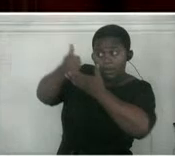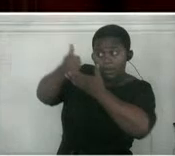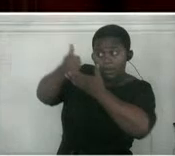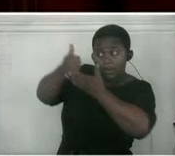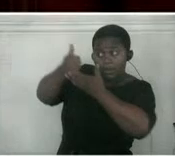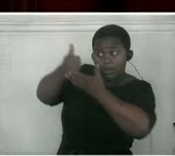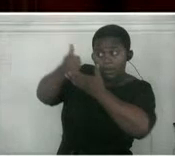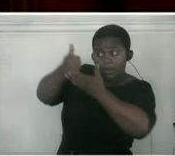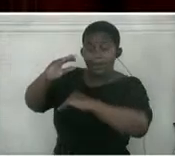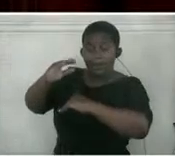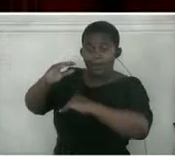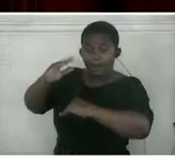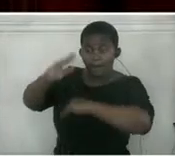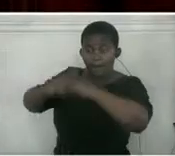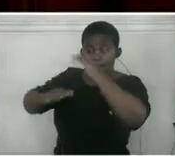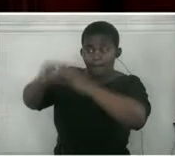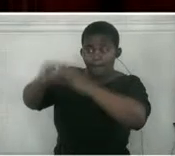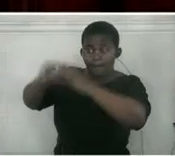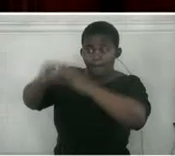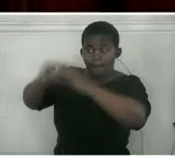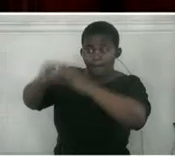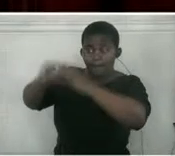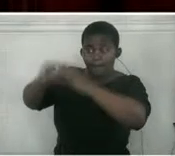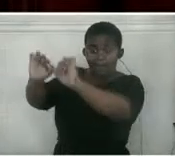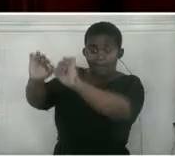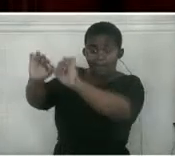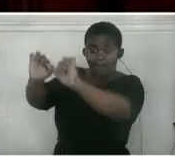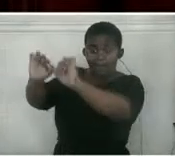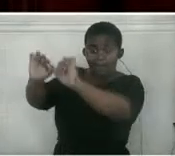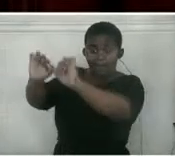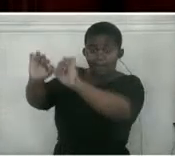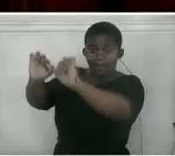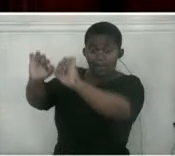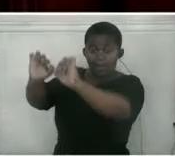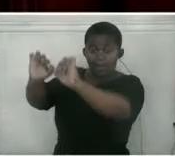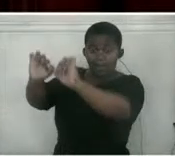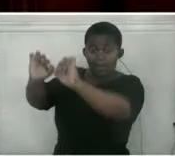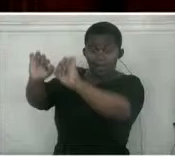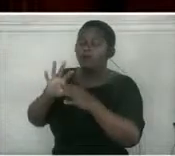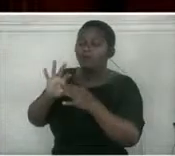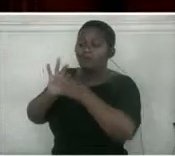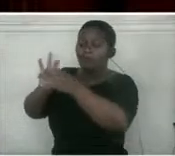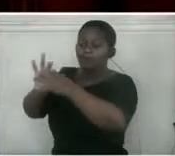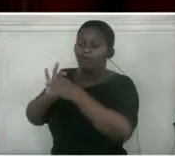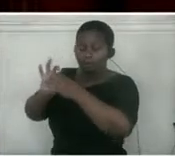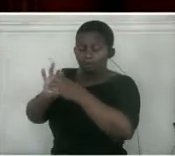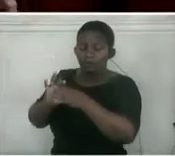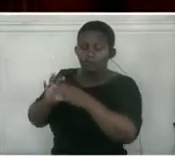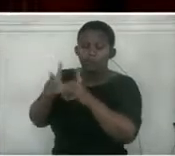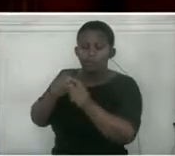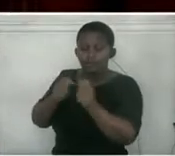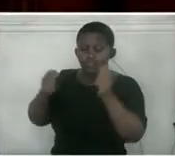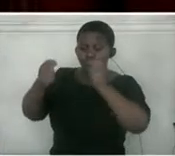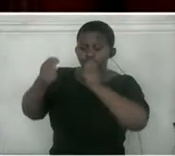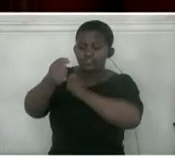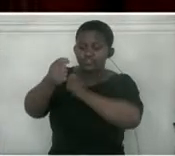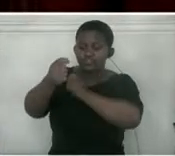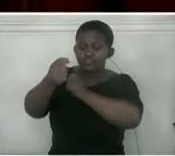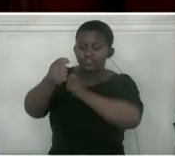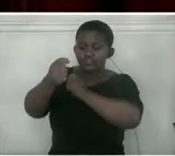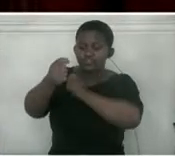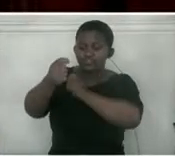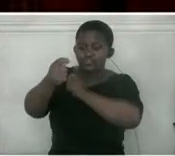amabhilidi abo angasetshenziswa. Sibamsana ukuthi siyawaguqula akwazi ukusebenziseka